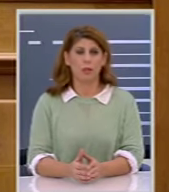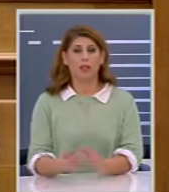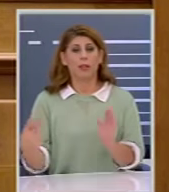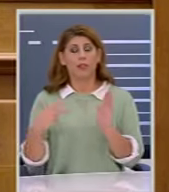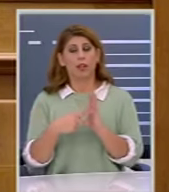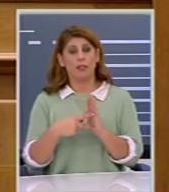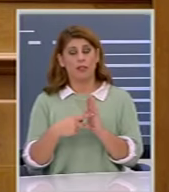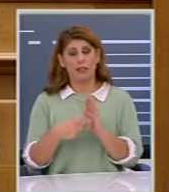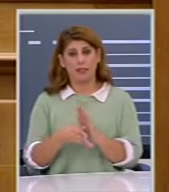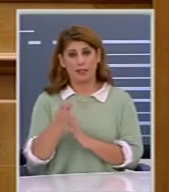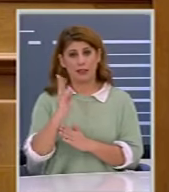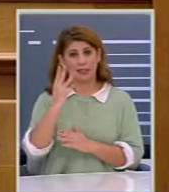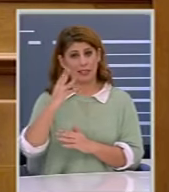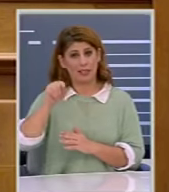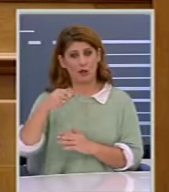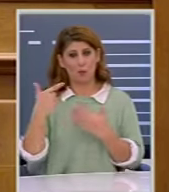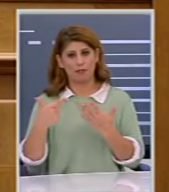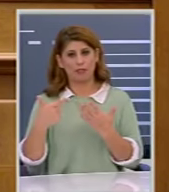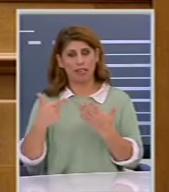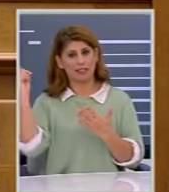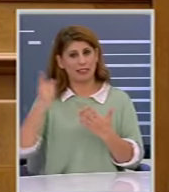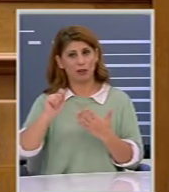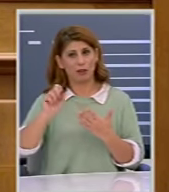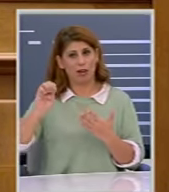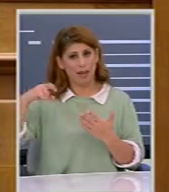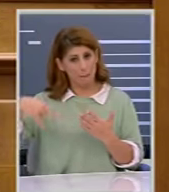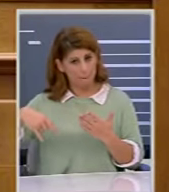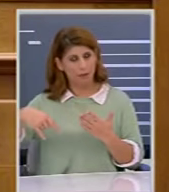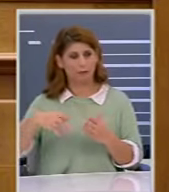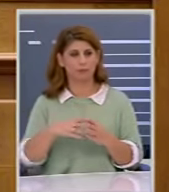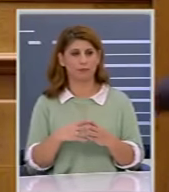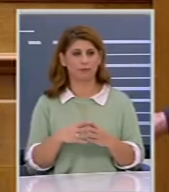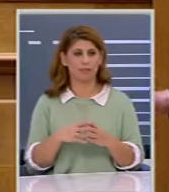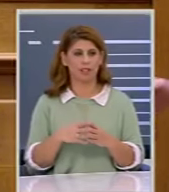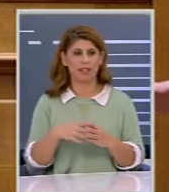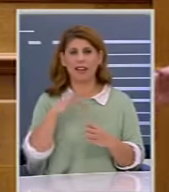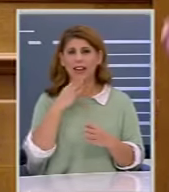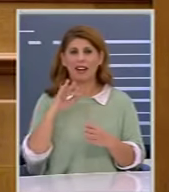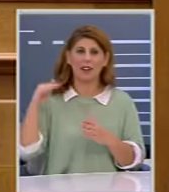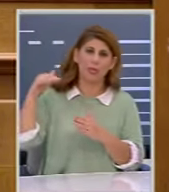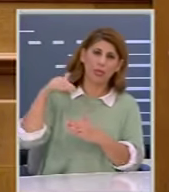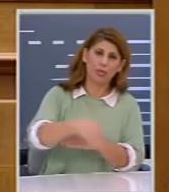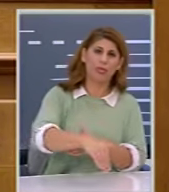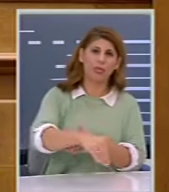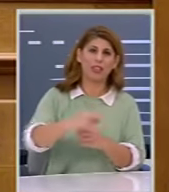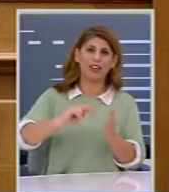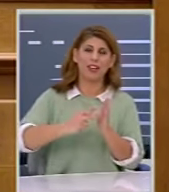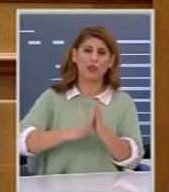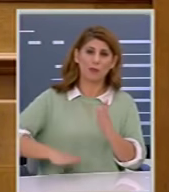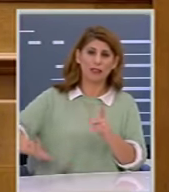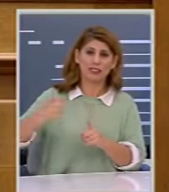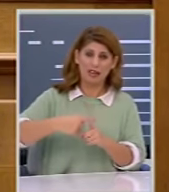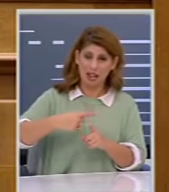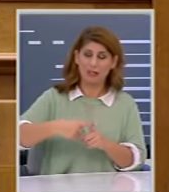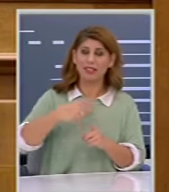2014 πήγαμε στο 3,7% του ΑΕΠ, αλλά προσέξτε να δείτε, επειδή είχε καταρρεύσει 25% όλη η οικονομία της χώρας βέβαια,